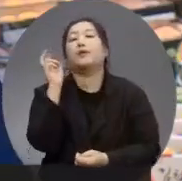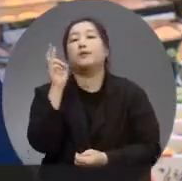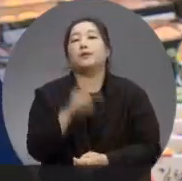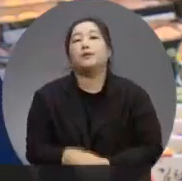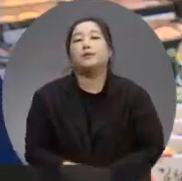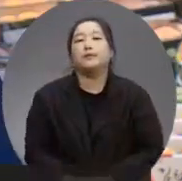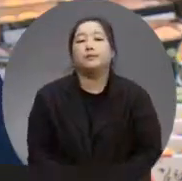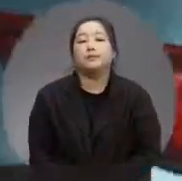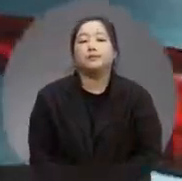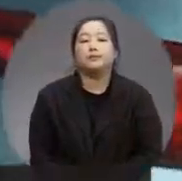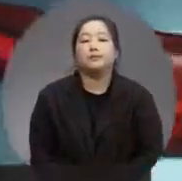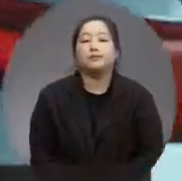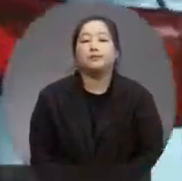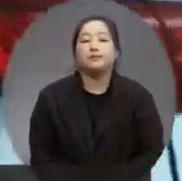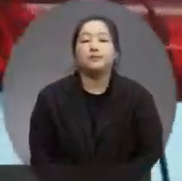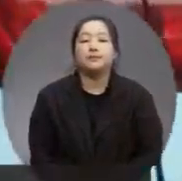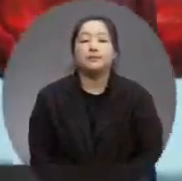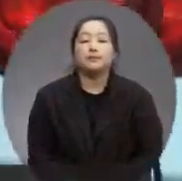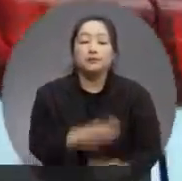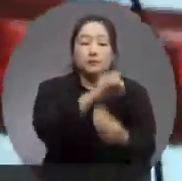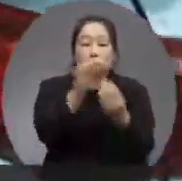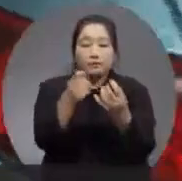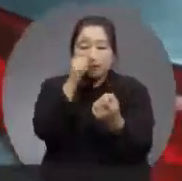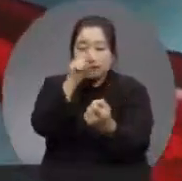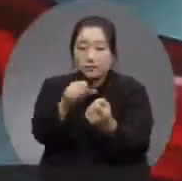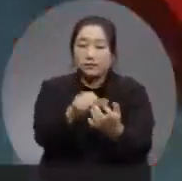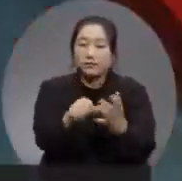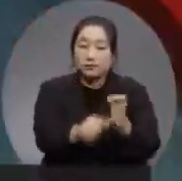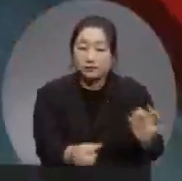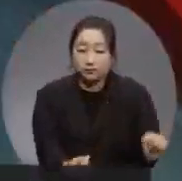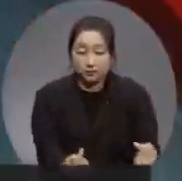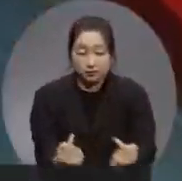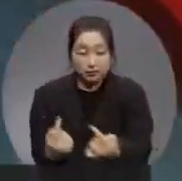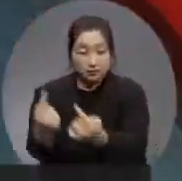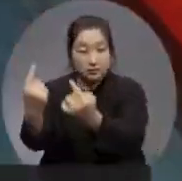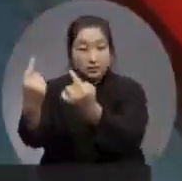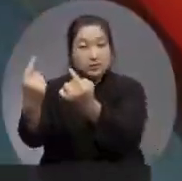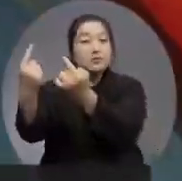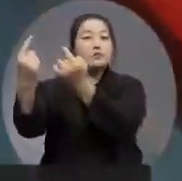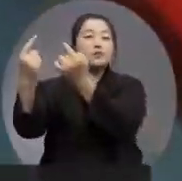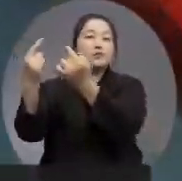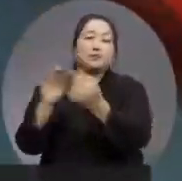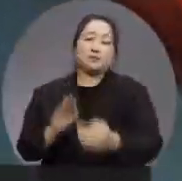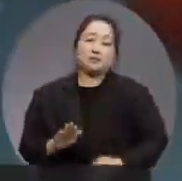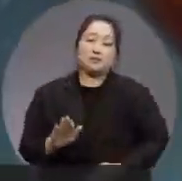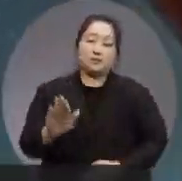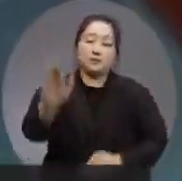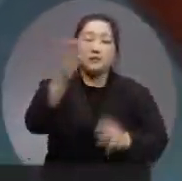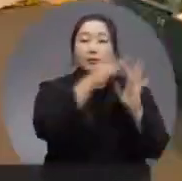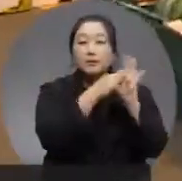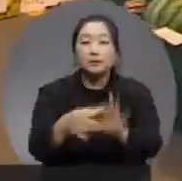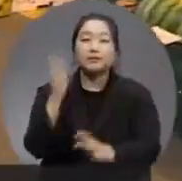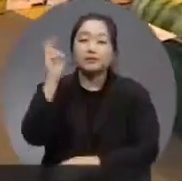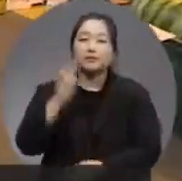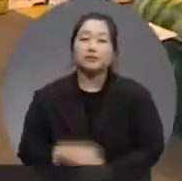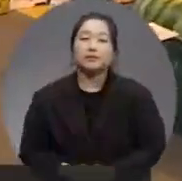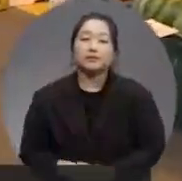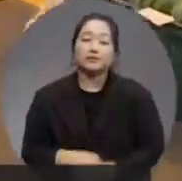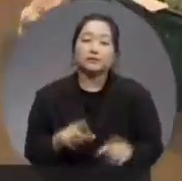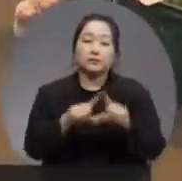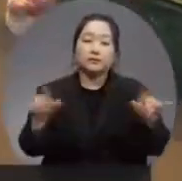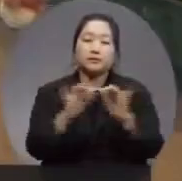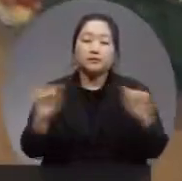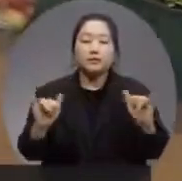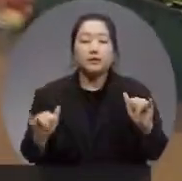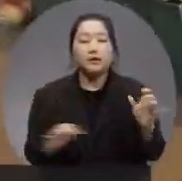않을 것으로. 추석을 앞두고 물가 상승세는 당분간 지속될 것으로 예상되는 만큼 서민들의